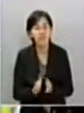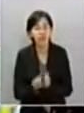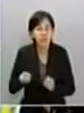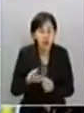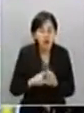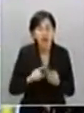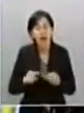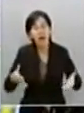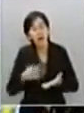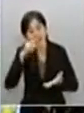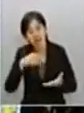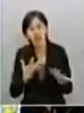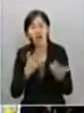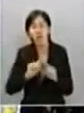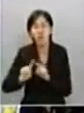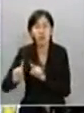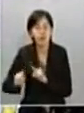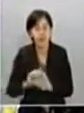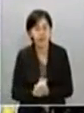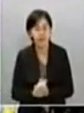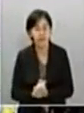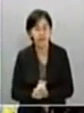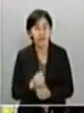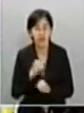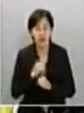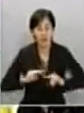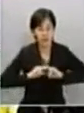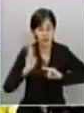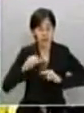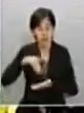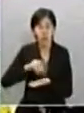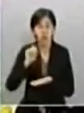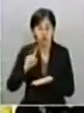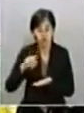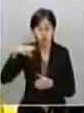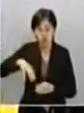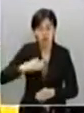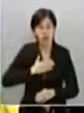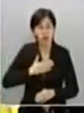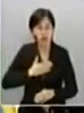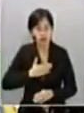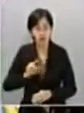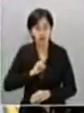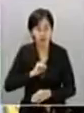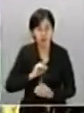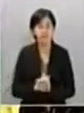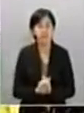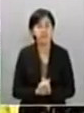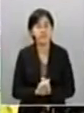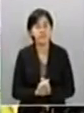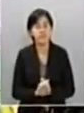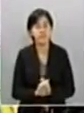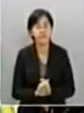ซึ่งการฝึกอาชีพของเราในครั้งนี้เราไม่ได้กำหนดเองหมายถึงว่าศูนย์หรือหน่วยงานในสังกัดของเราอะค่ะไม่ได้เป็นผู้กำ